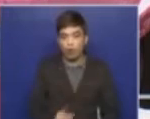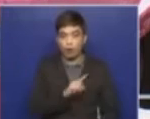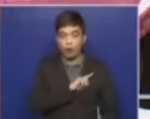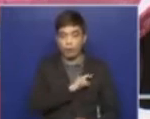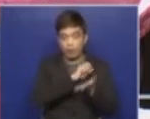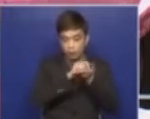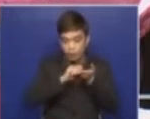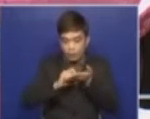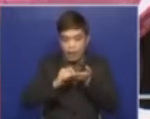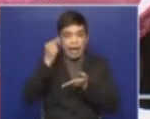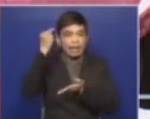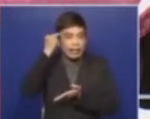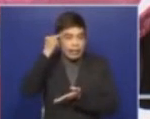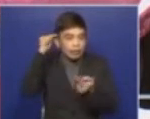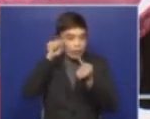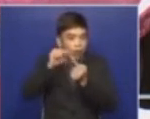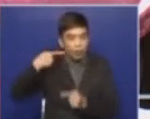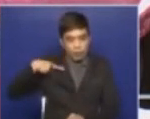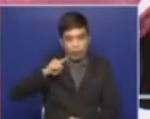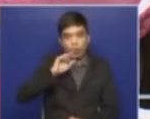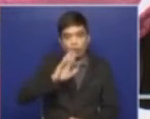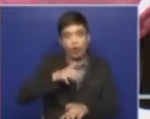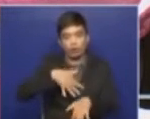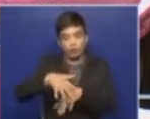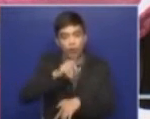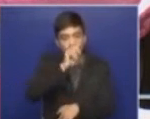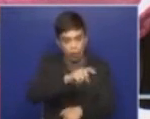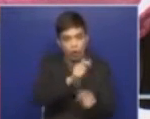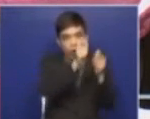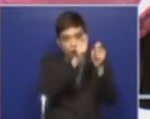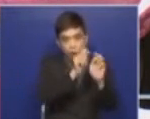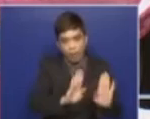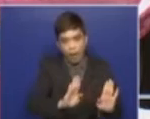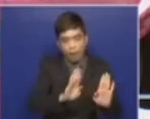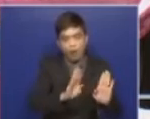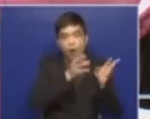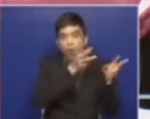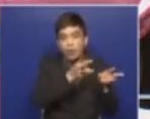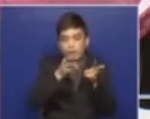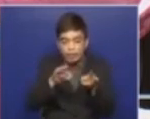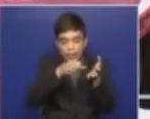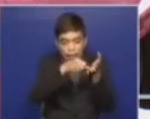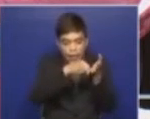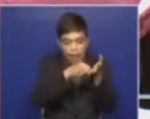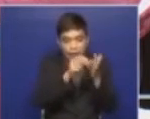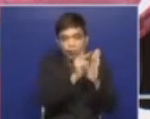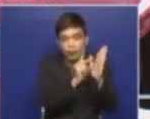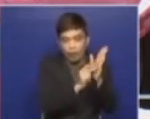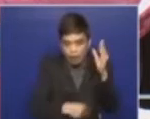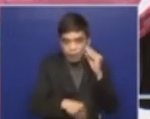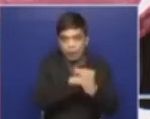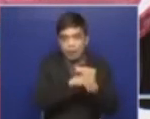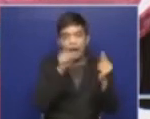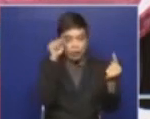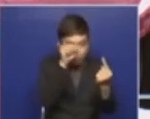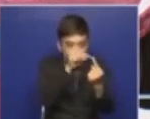าติและประชาชนเป็นที่ตั้งก็ต้องออกแบบบทบัญญัติว่าด้วยการแก้ไขเพิ่มเติมรัฐธรรมนูญให้เห